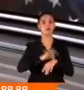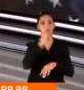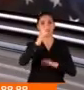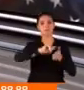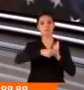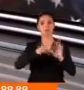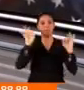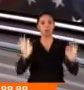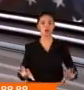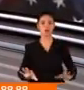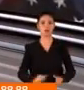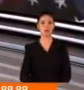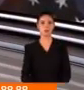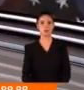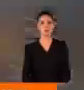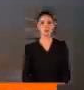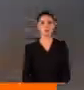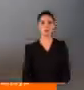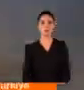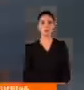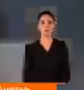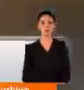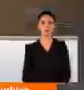haber turumuz başladı.